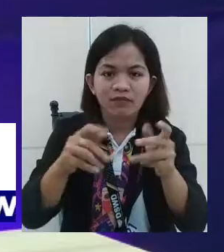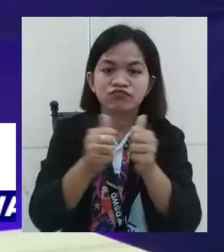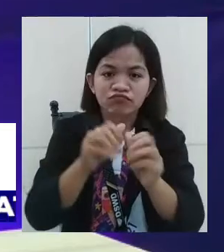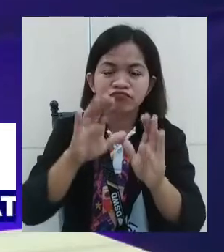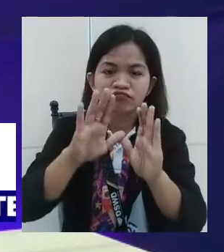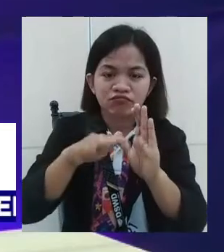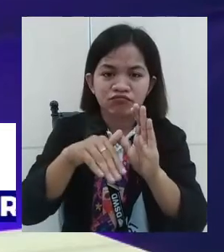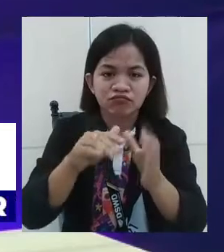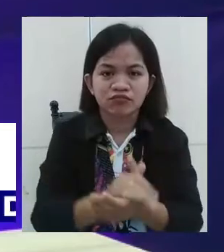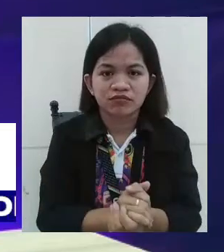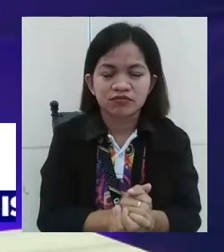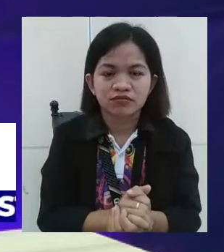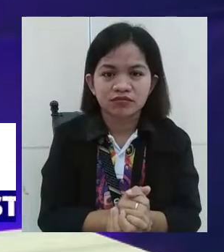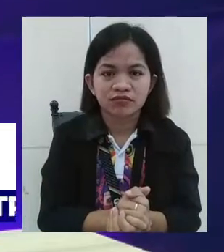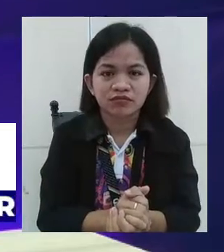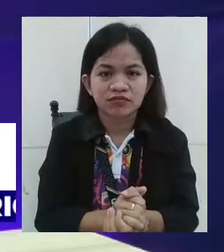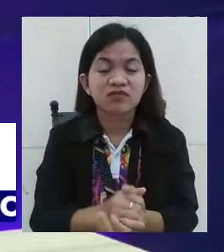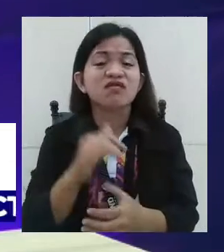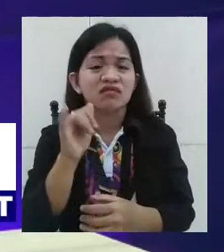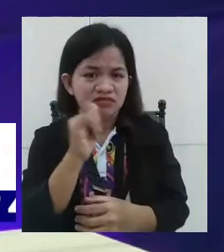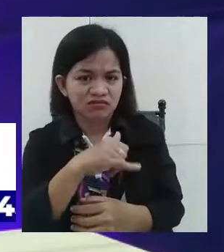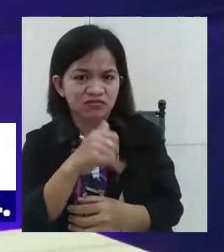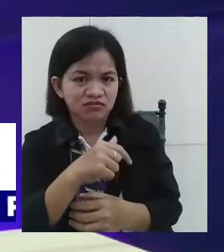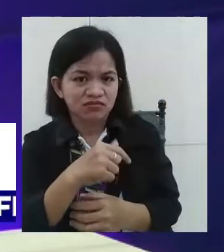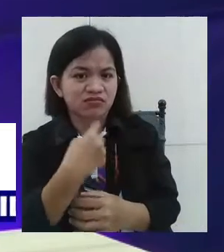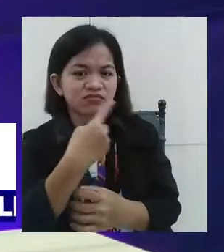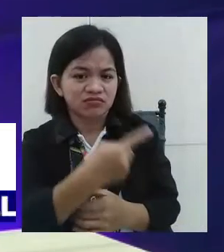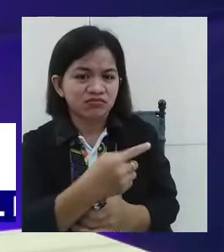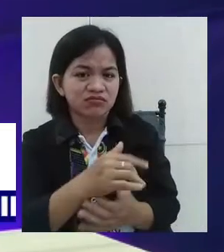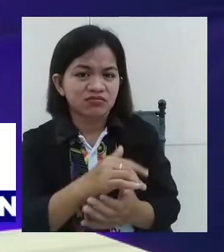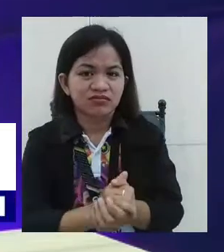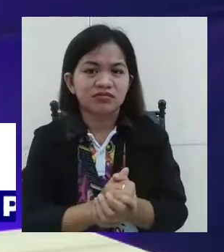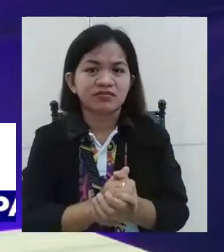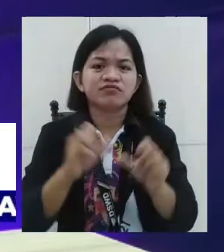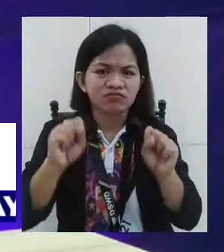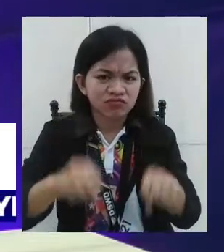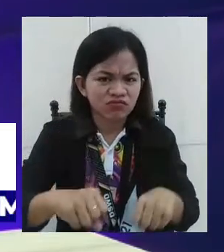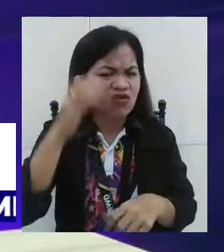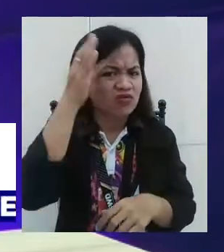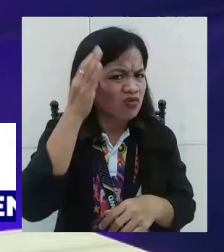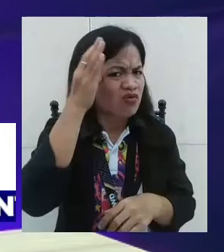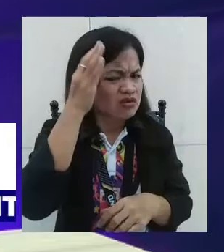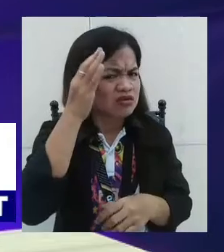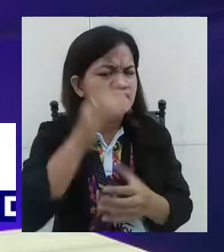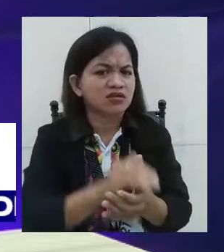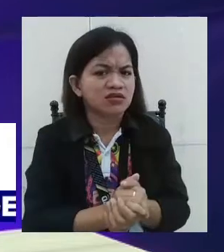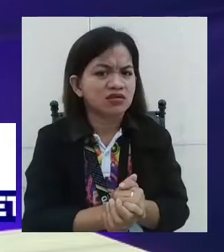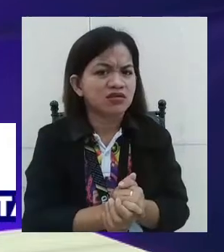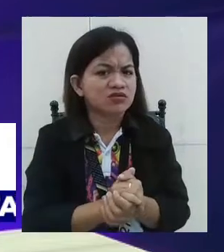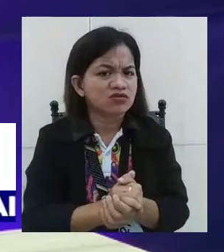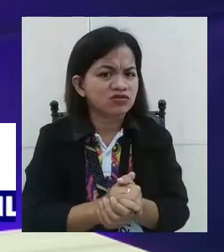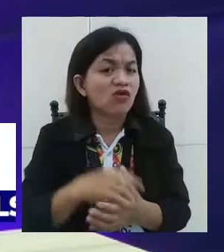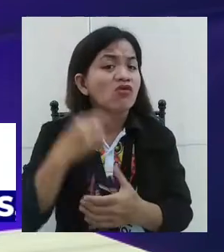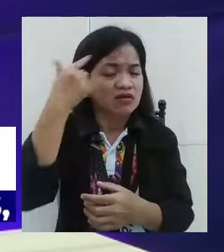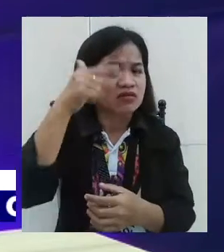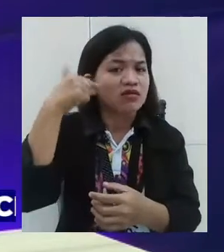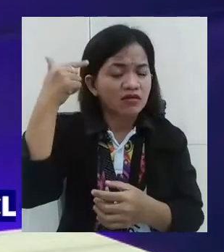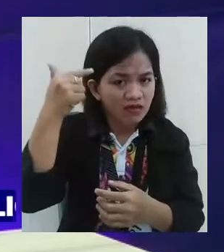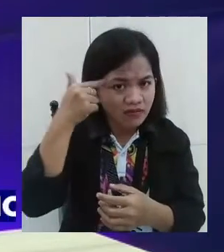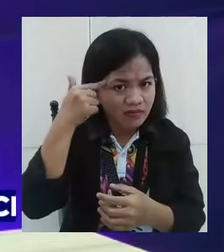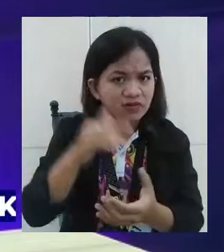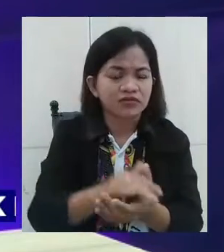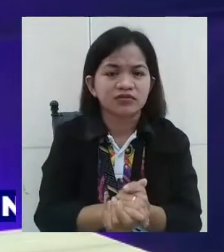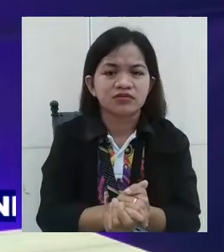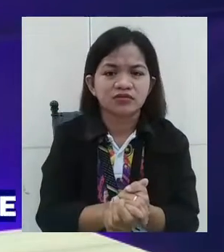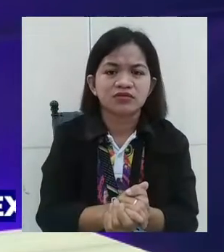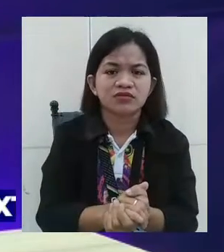inclusion and consideration na dapat makonsider nga ng ating pamahalaan, ng ating local na